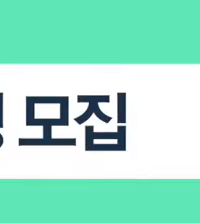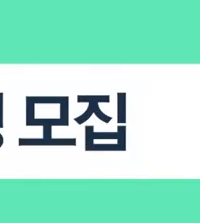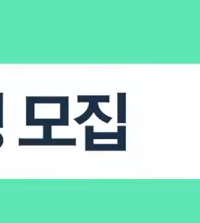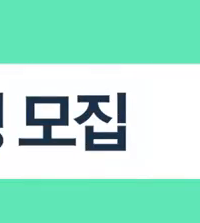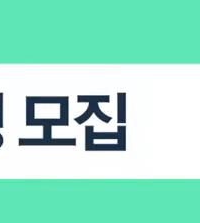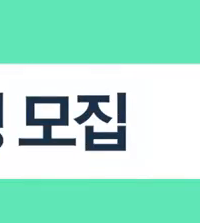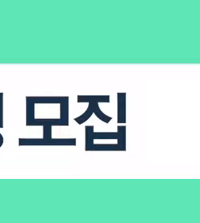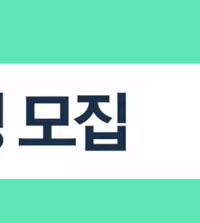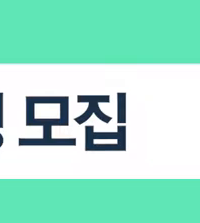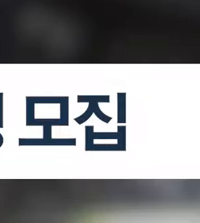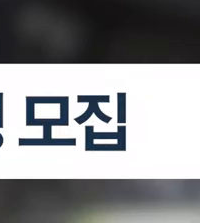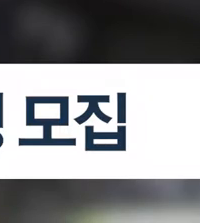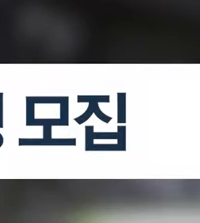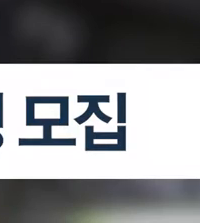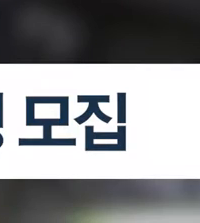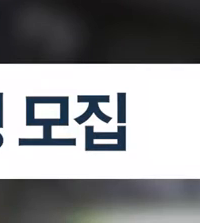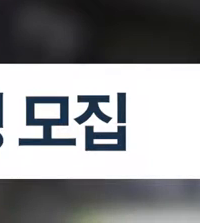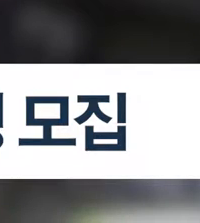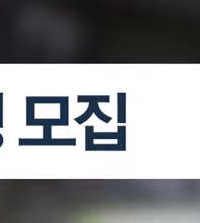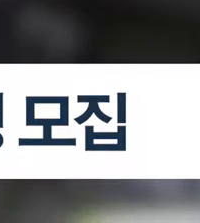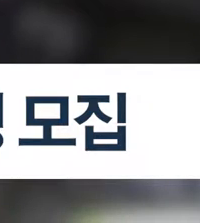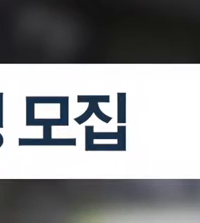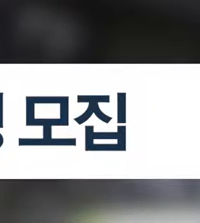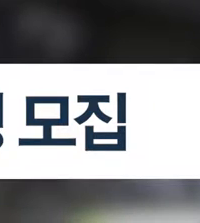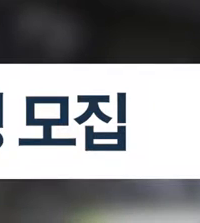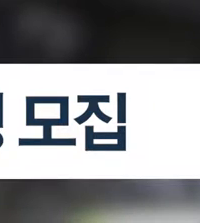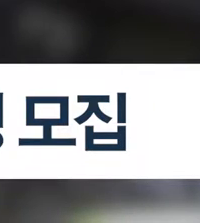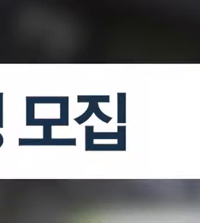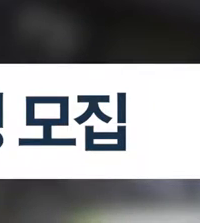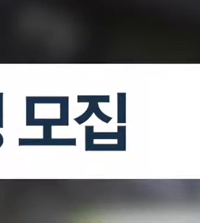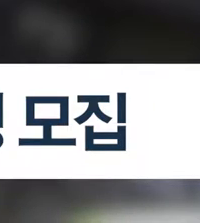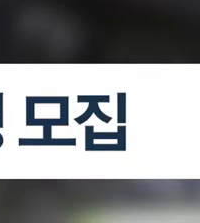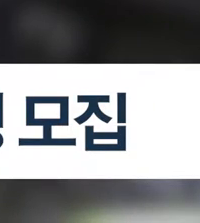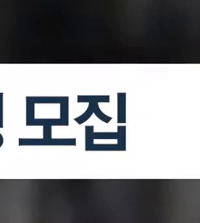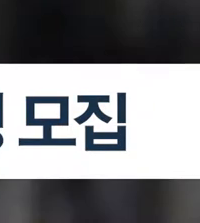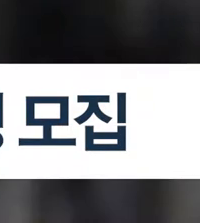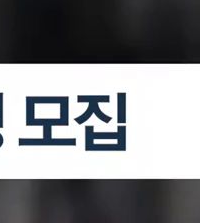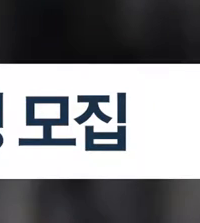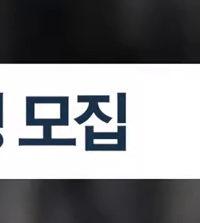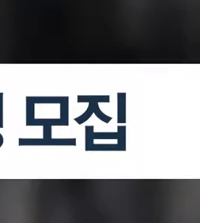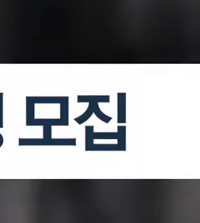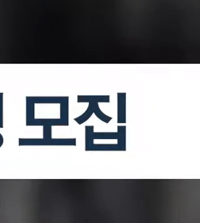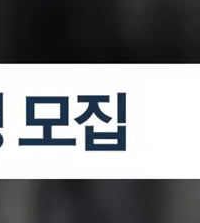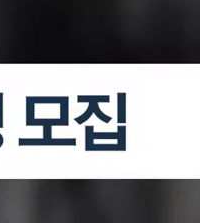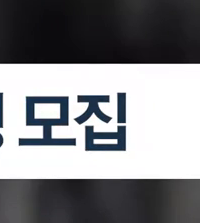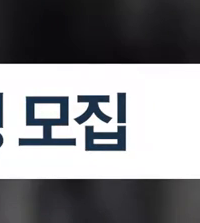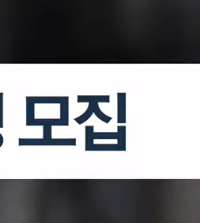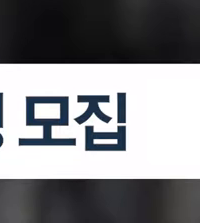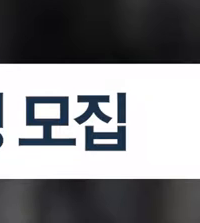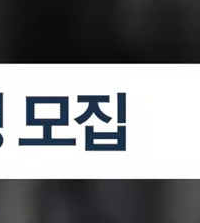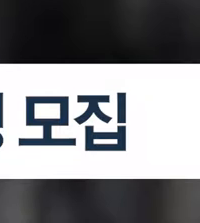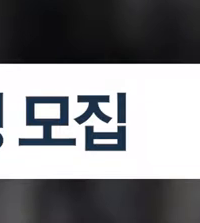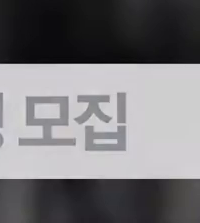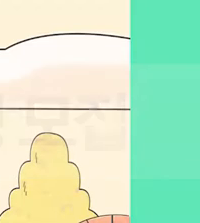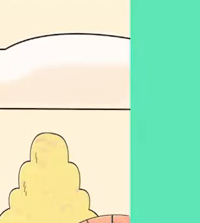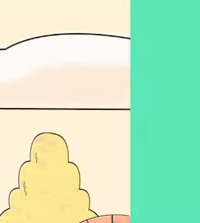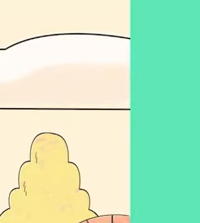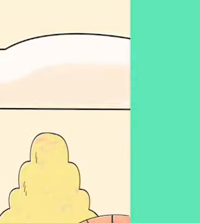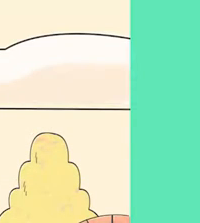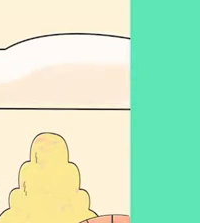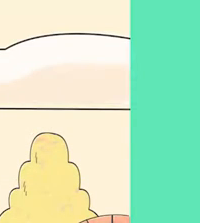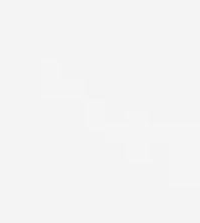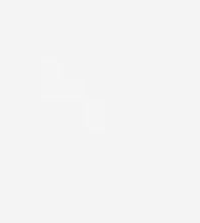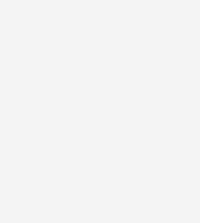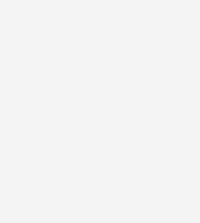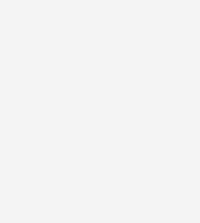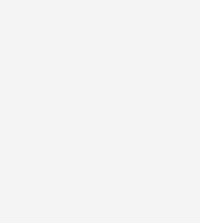강서구가 선선한 가을맞이 영화 기행, 예술로 만나는 힐링 시네마 수강생을 8월 13일부터 모집합니다.